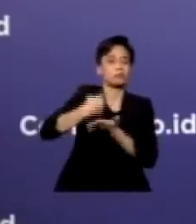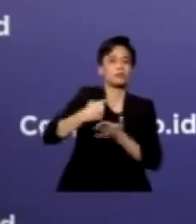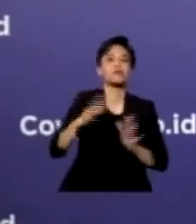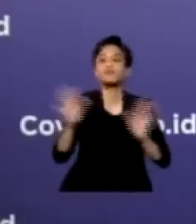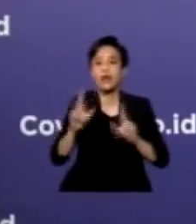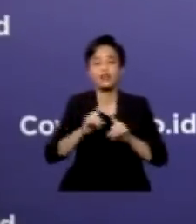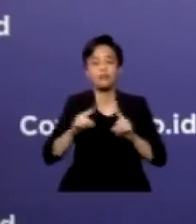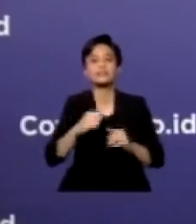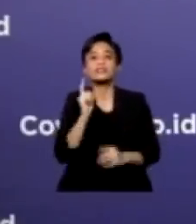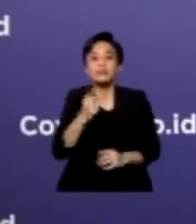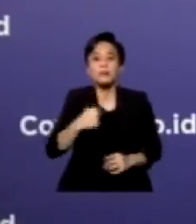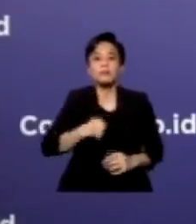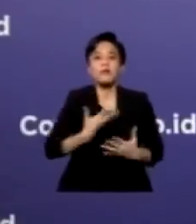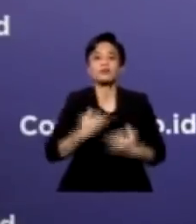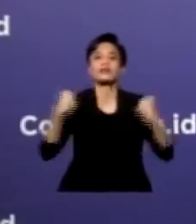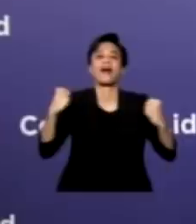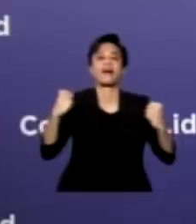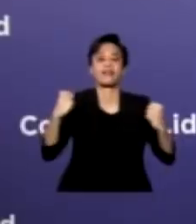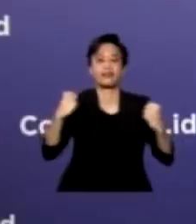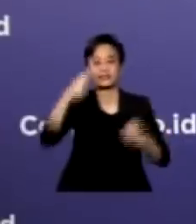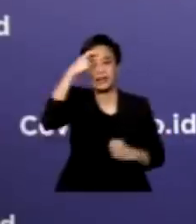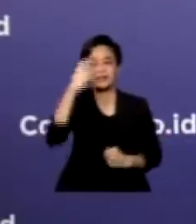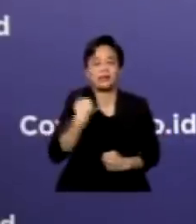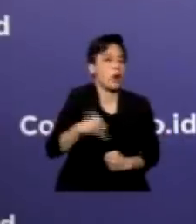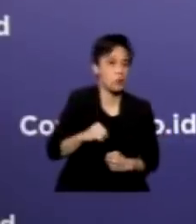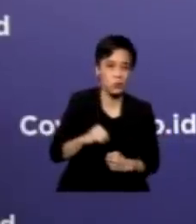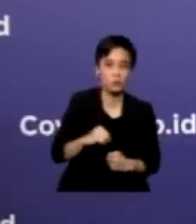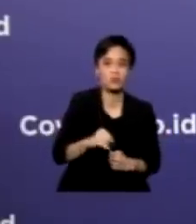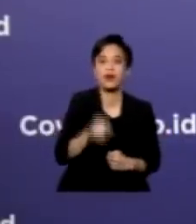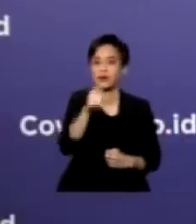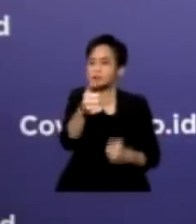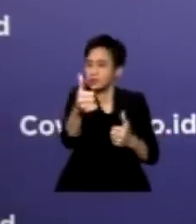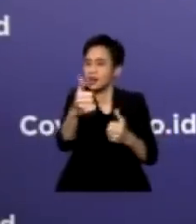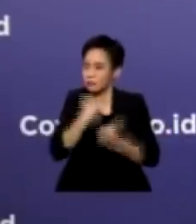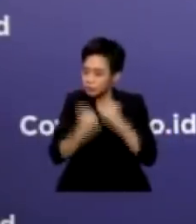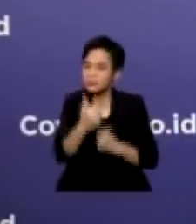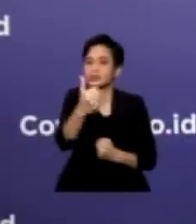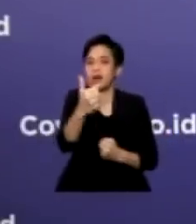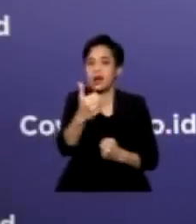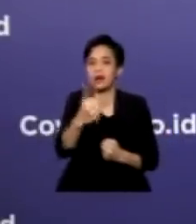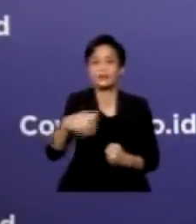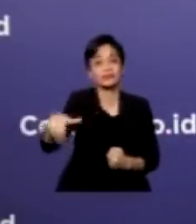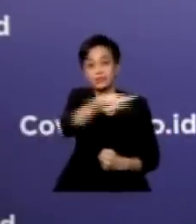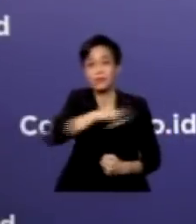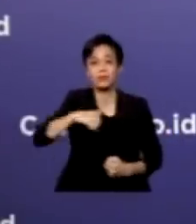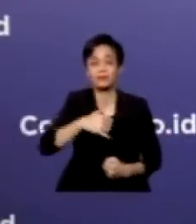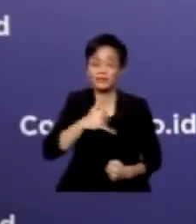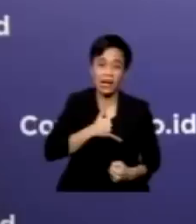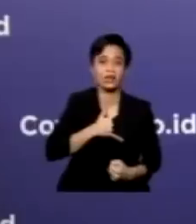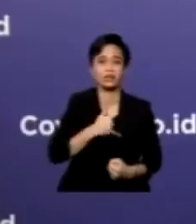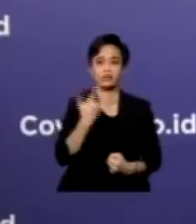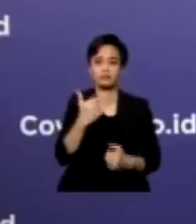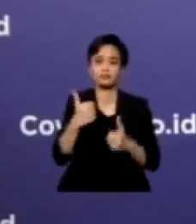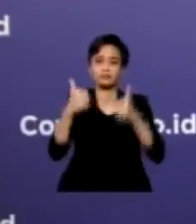memang kita tidak ingin sakit. Kita yakin kita bisa melakukan ini dengan baik. Kita semuanya yakin karena kita mampu